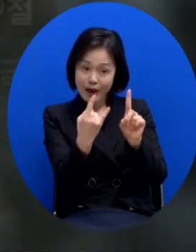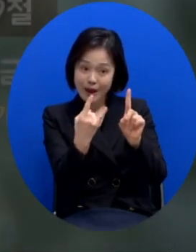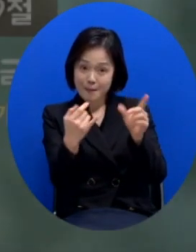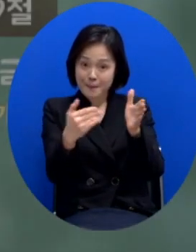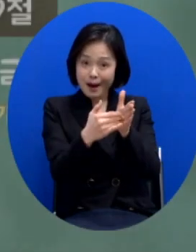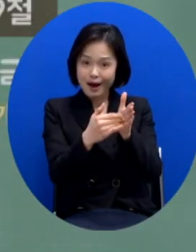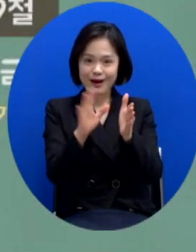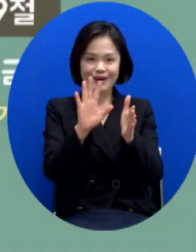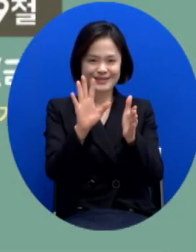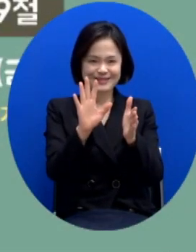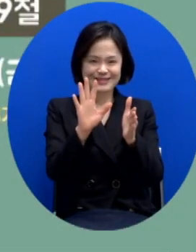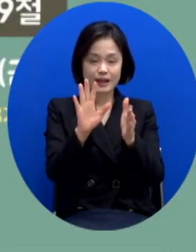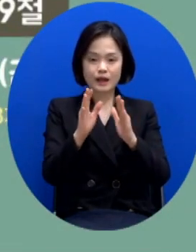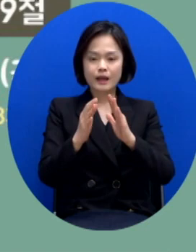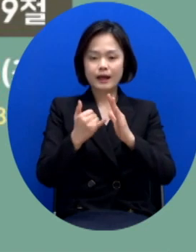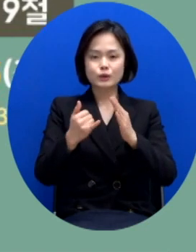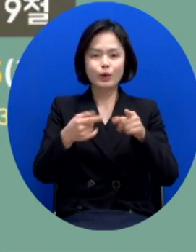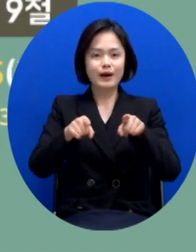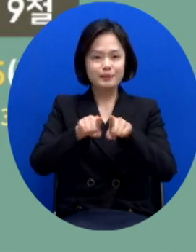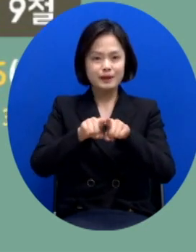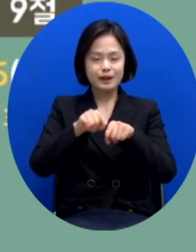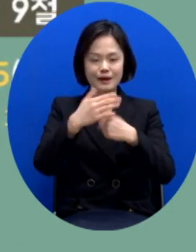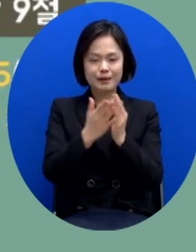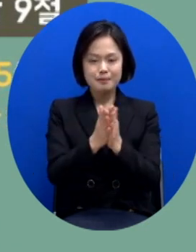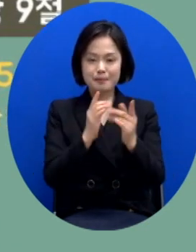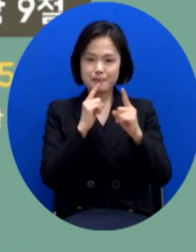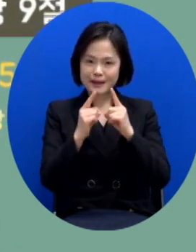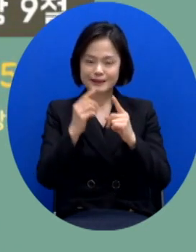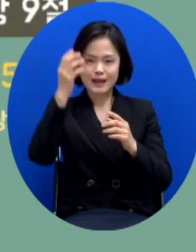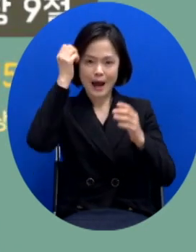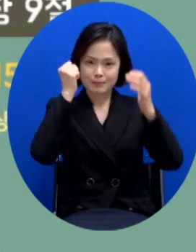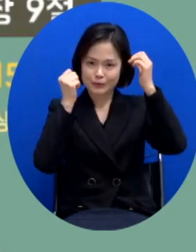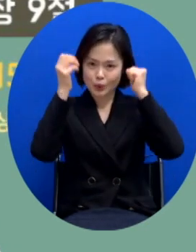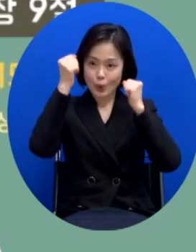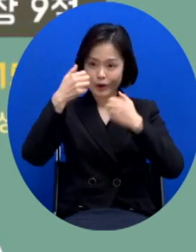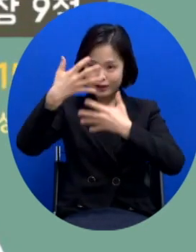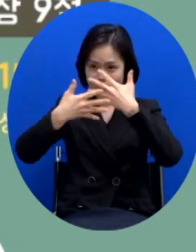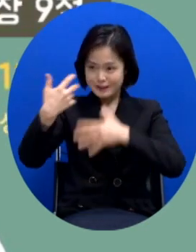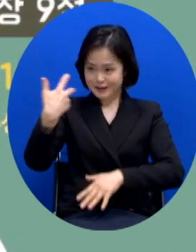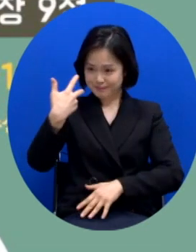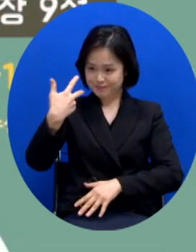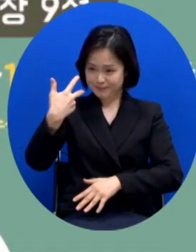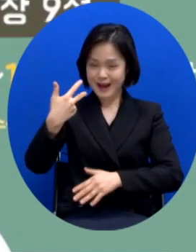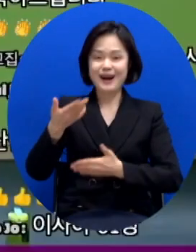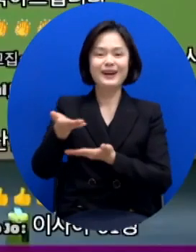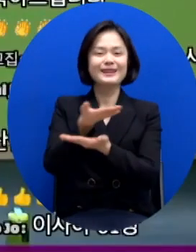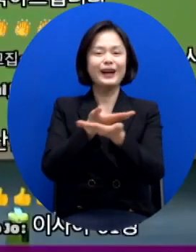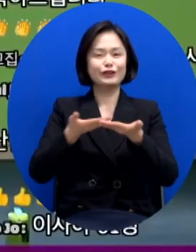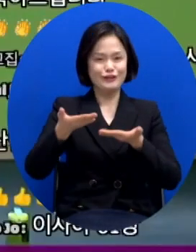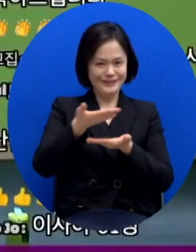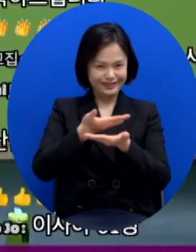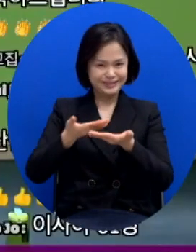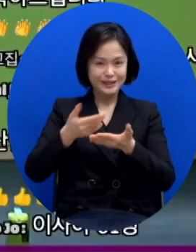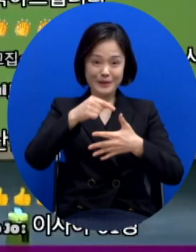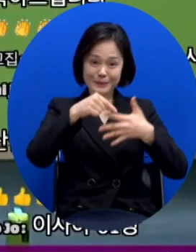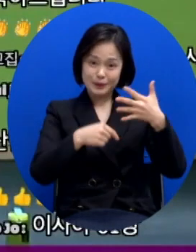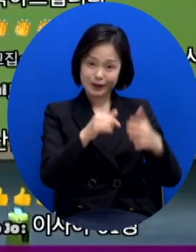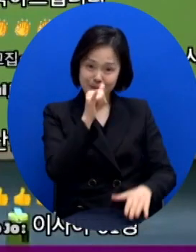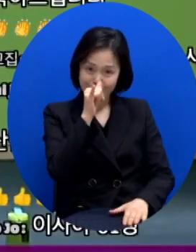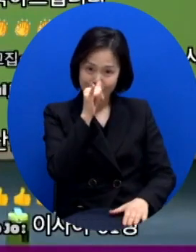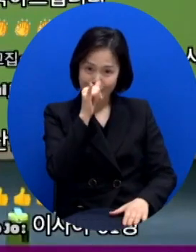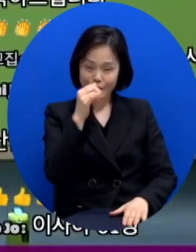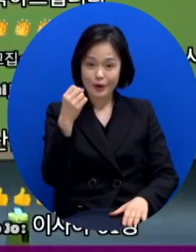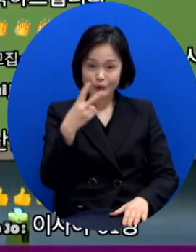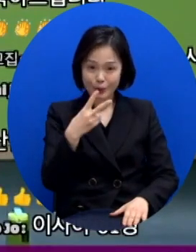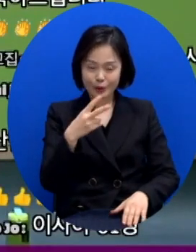않았습니다 온가족이 함께 말씀 암송 하는 영상을 공유하는 2021 암송 패밀리와 실시간 영상을